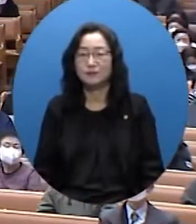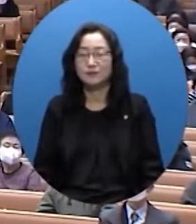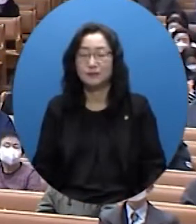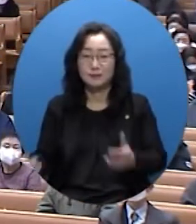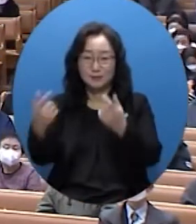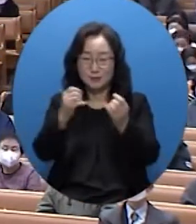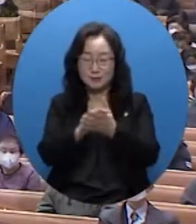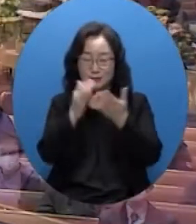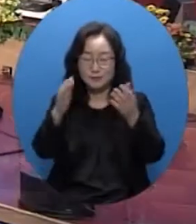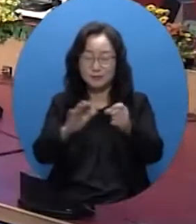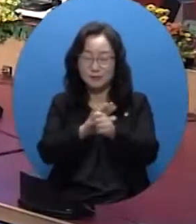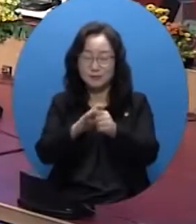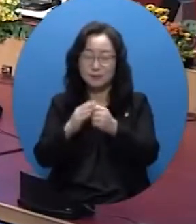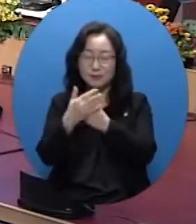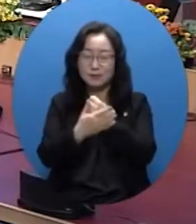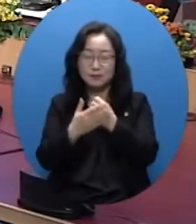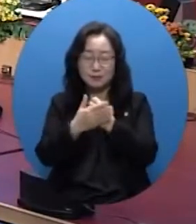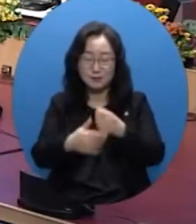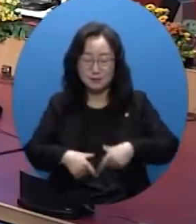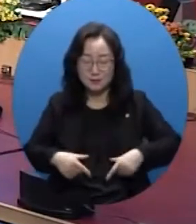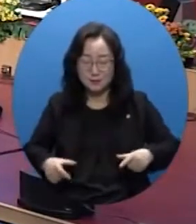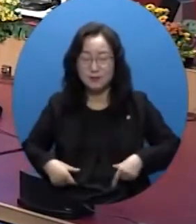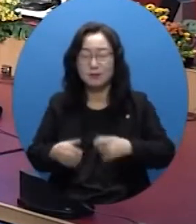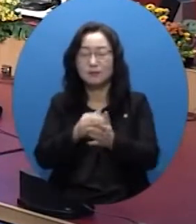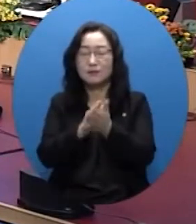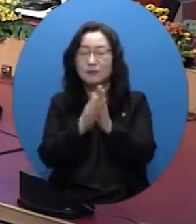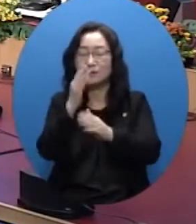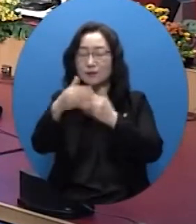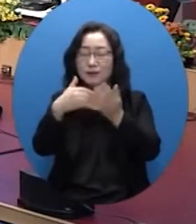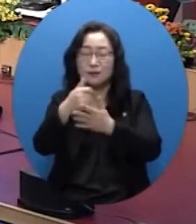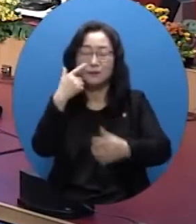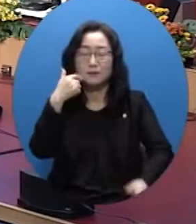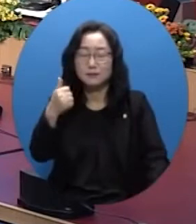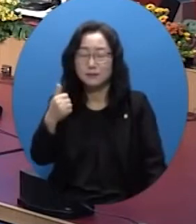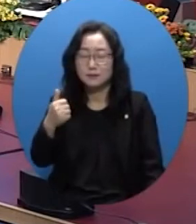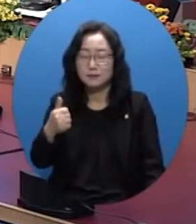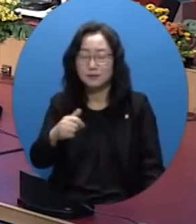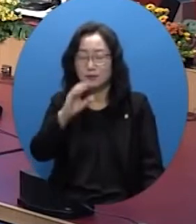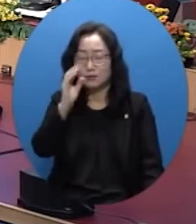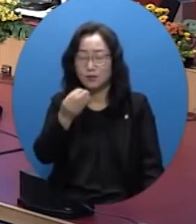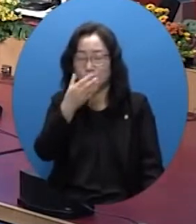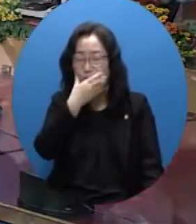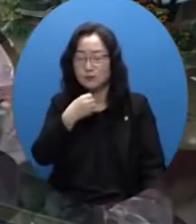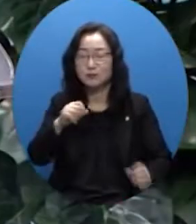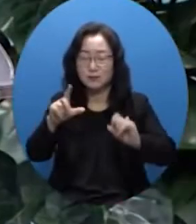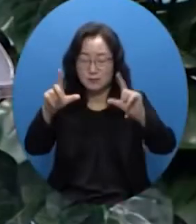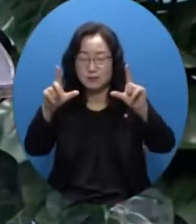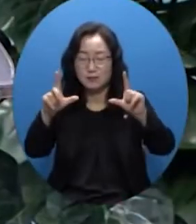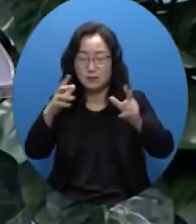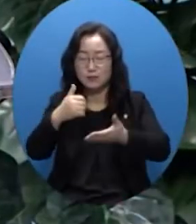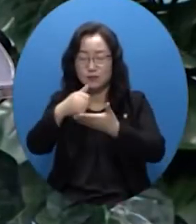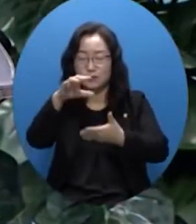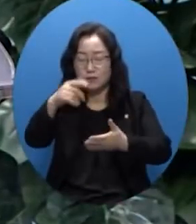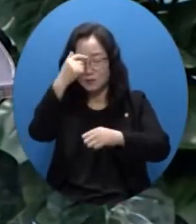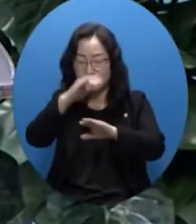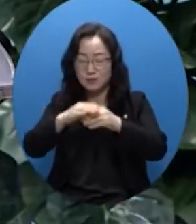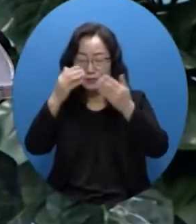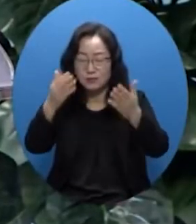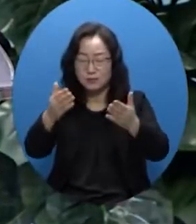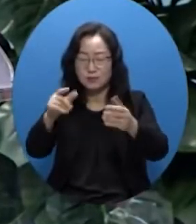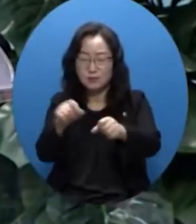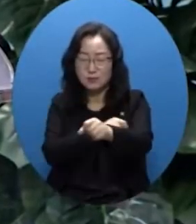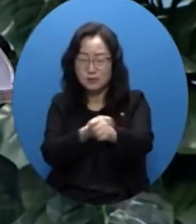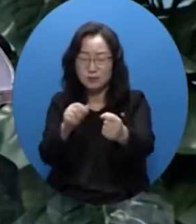기도했습니다 사랑과 은혜와 자비가 무한하신 하나님 아버지 거룩하고 복된 날 중요 앞에 예배를 드릴 수 있는